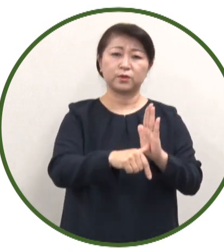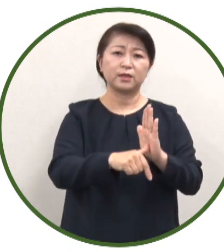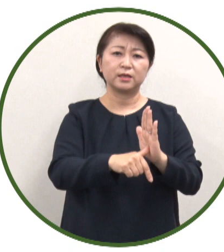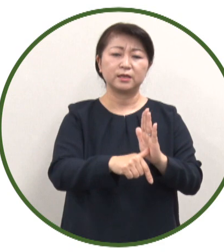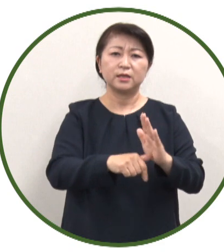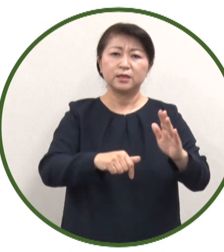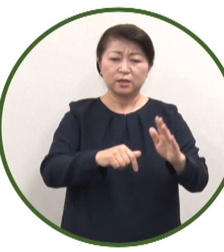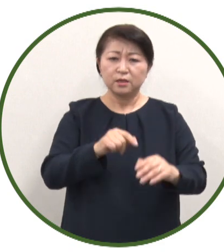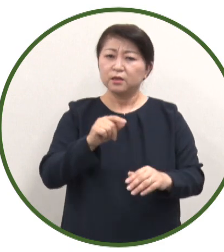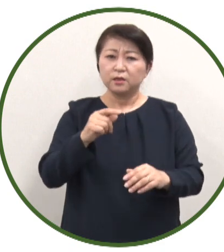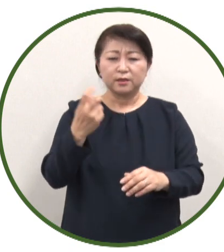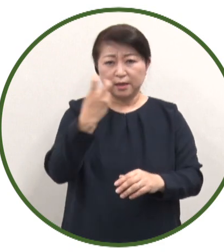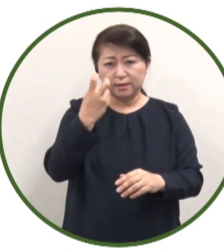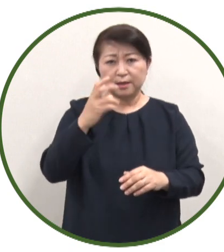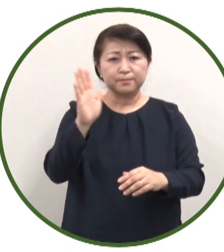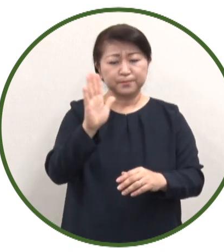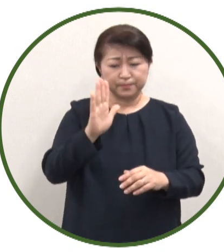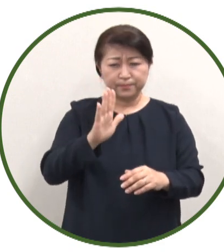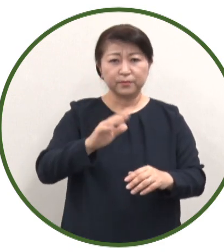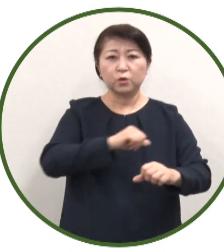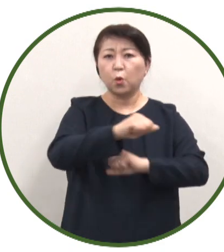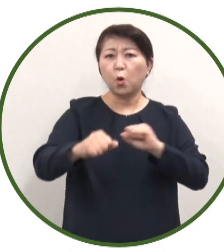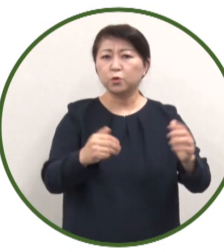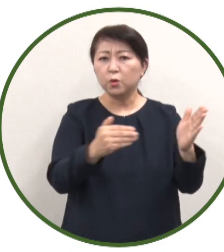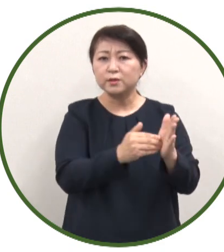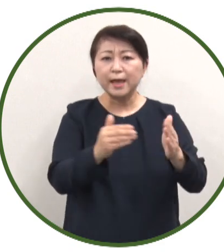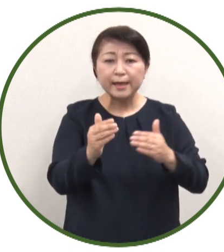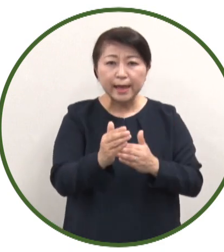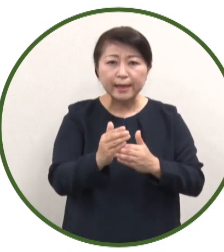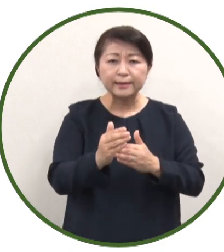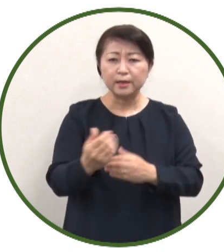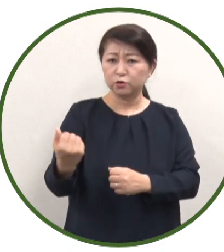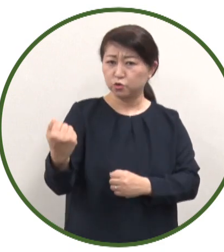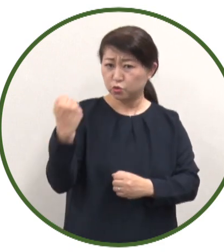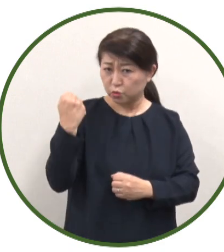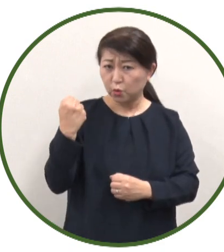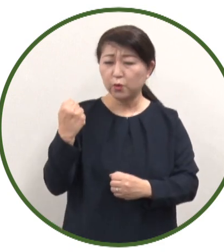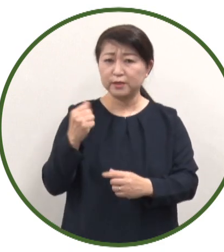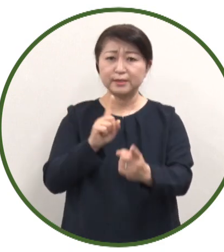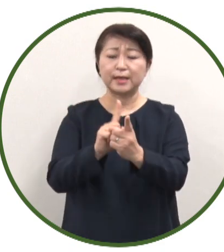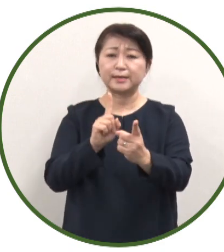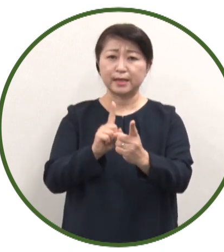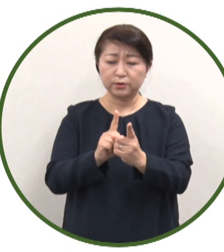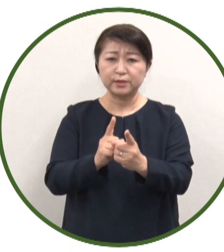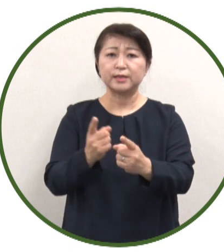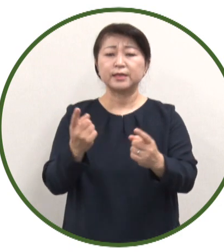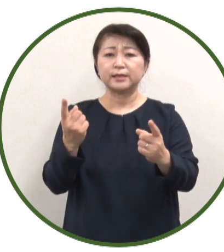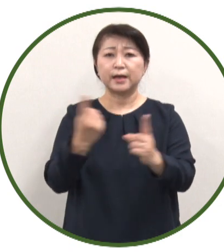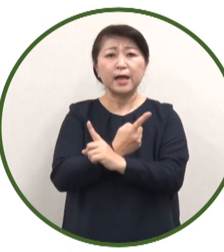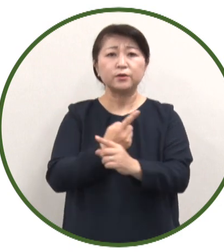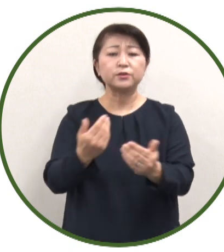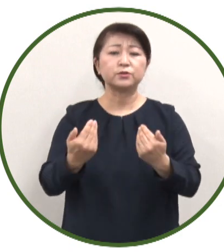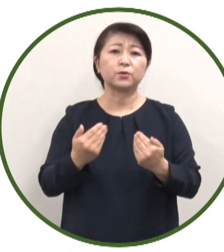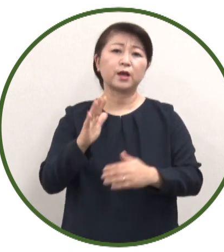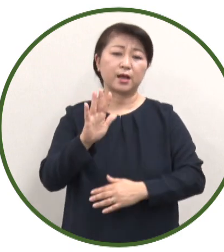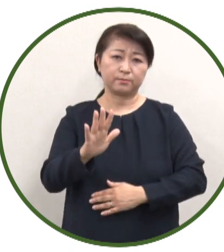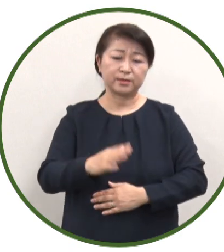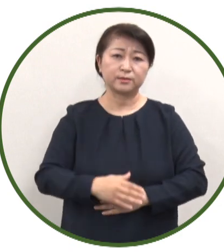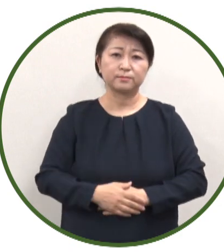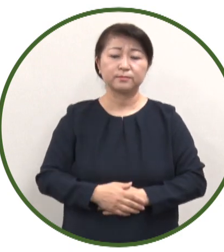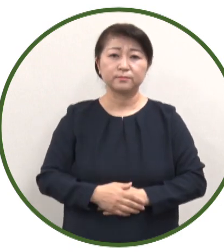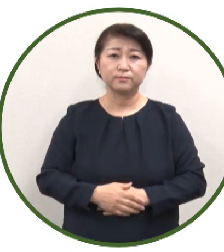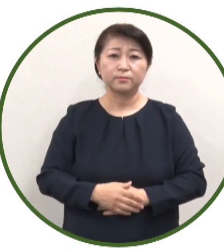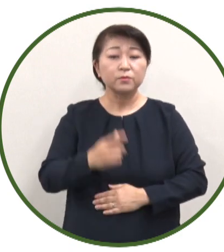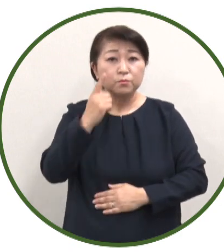限という強い対策に切り替えて、PCR については減少局面において規模の大